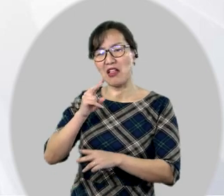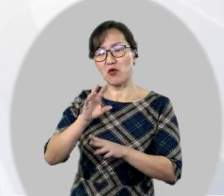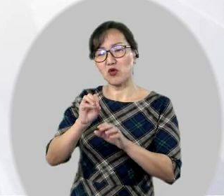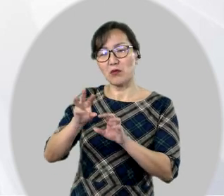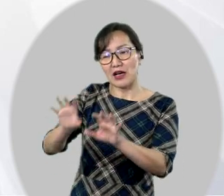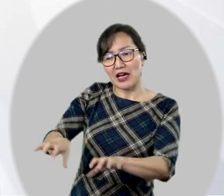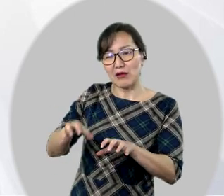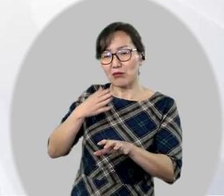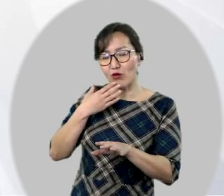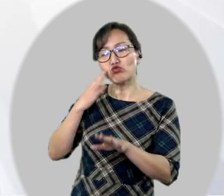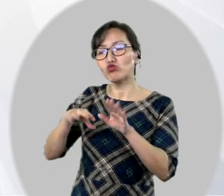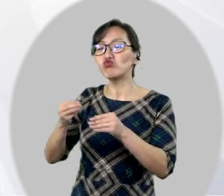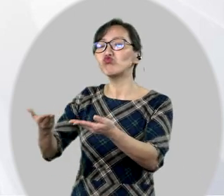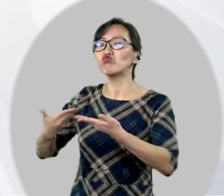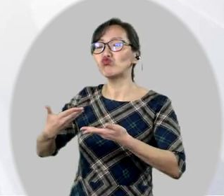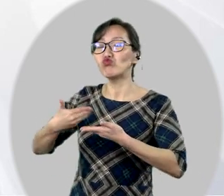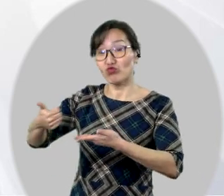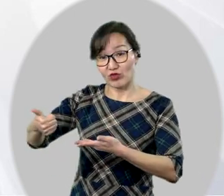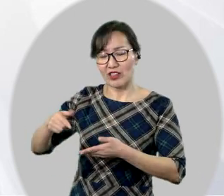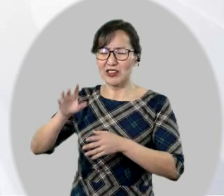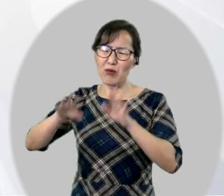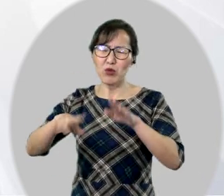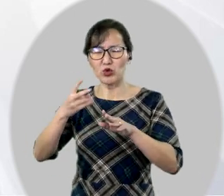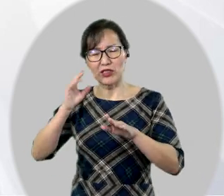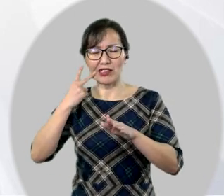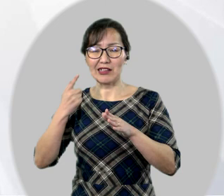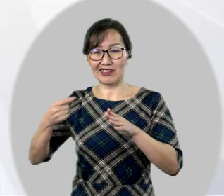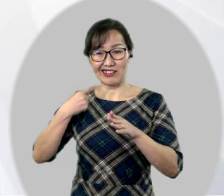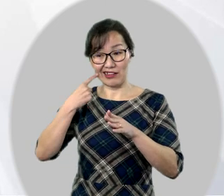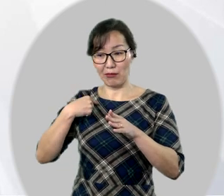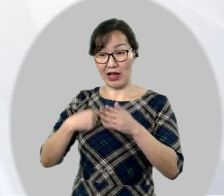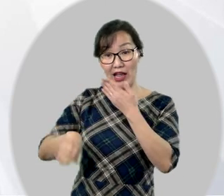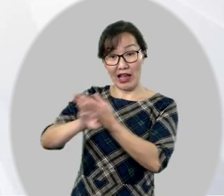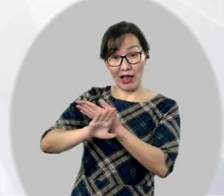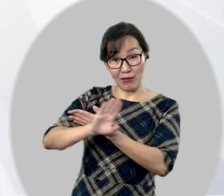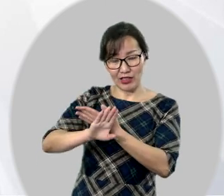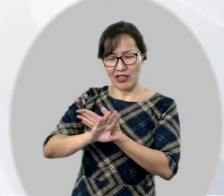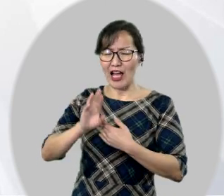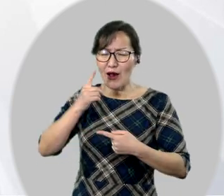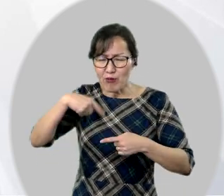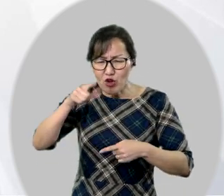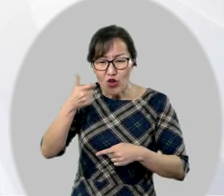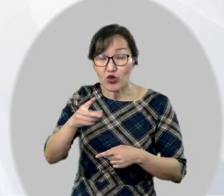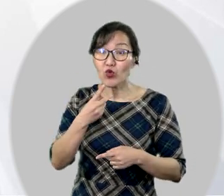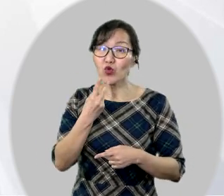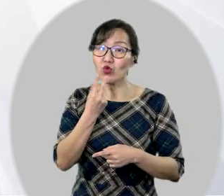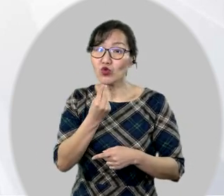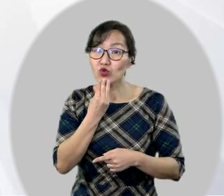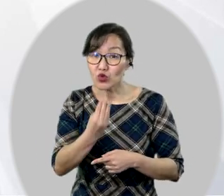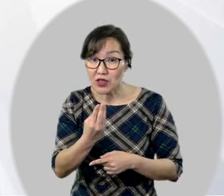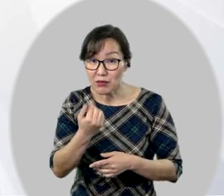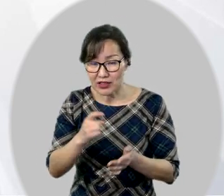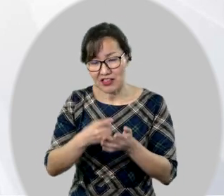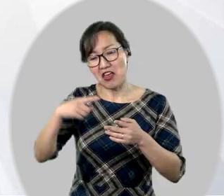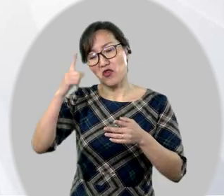хармаслгүй, чамад үгжждаг. Ямарж тұхалт, дамайг хамгаалтаг. Хамгийн госун, өнэнч шударх байгаасаа. Задгээр нь